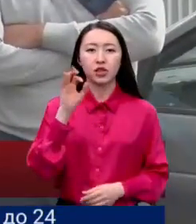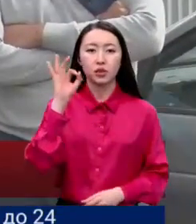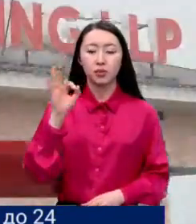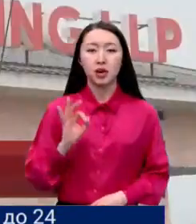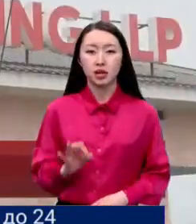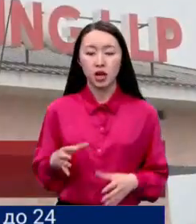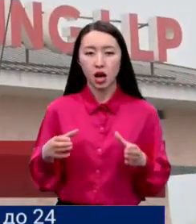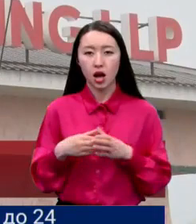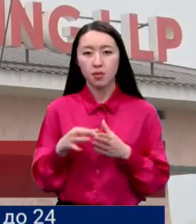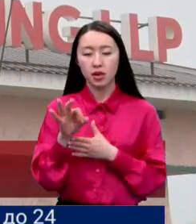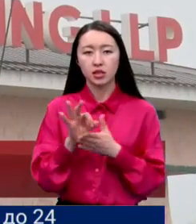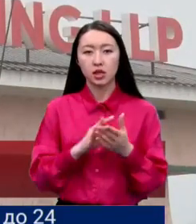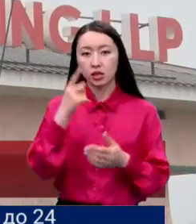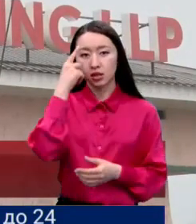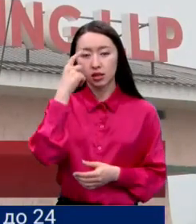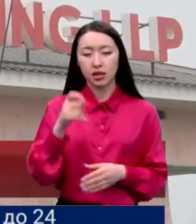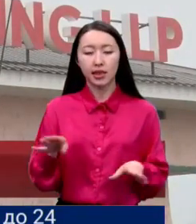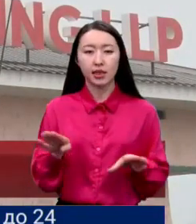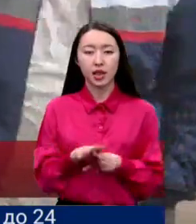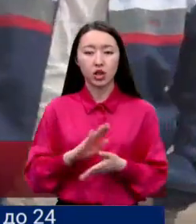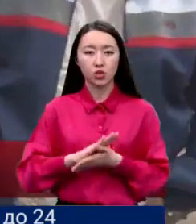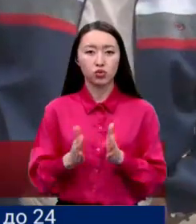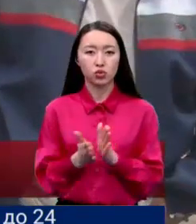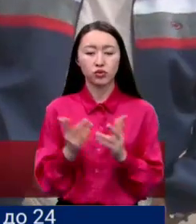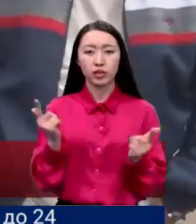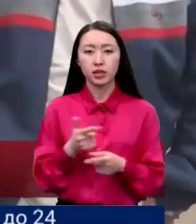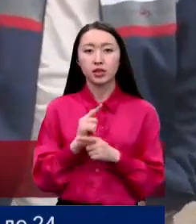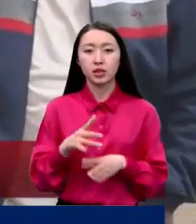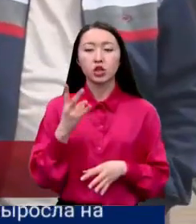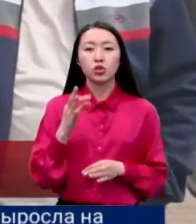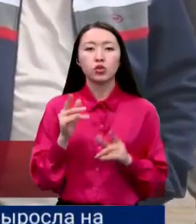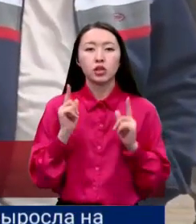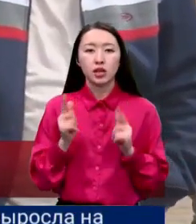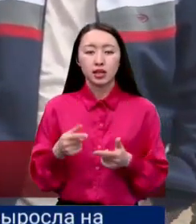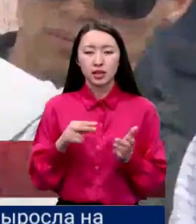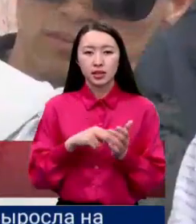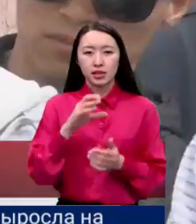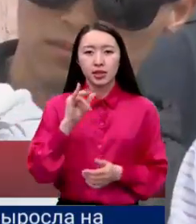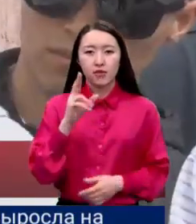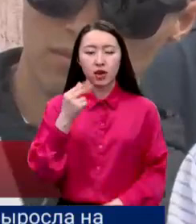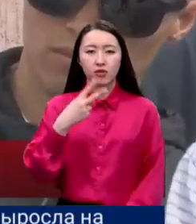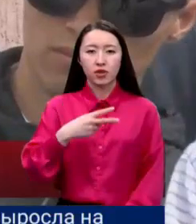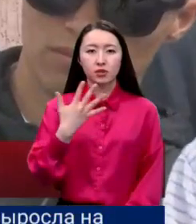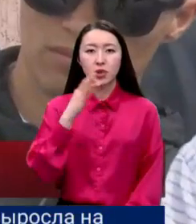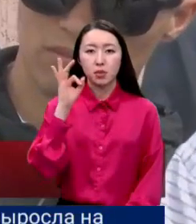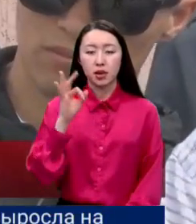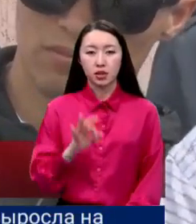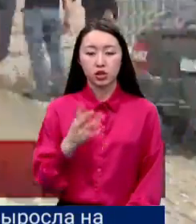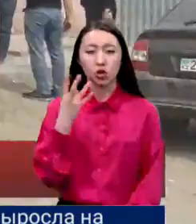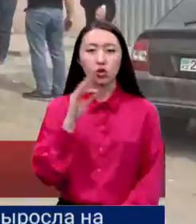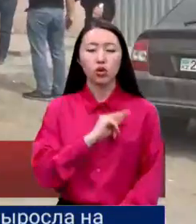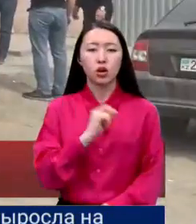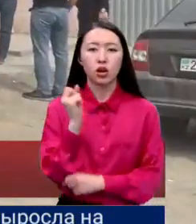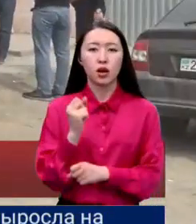200%. В компании сразу заявили, что на такие условия не пойдут, но согласились поднять ставку на 25%. Однако